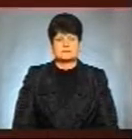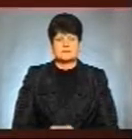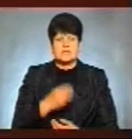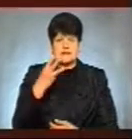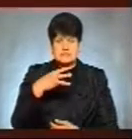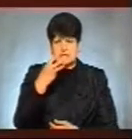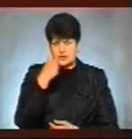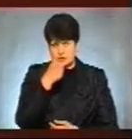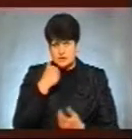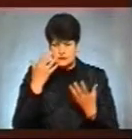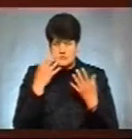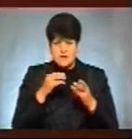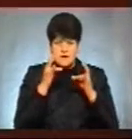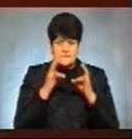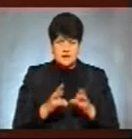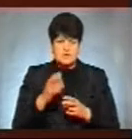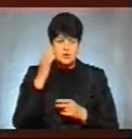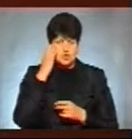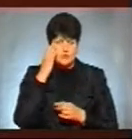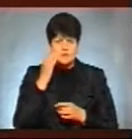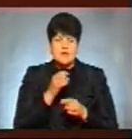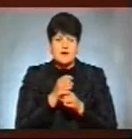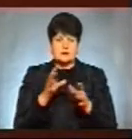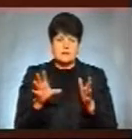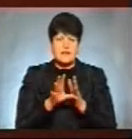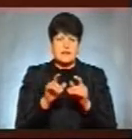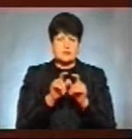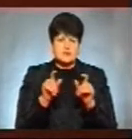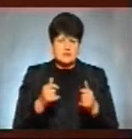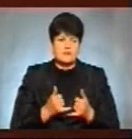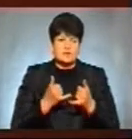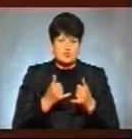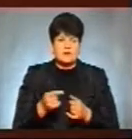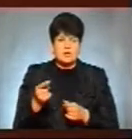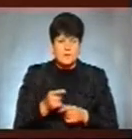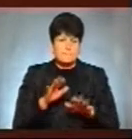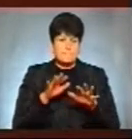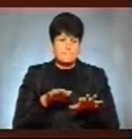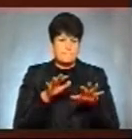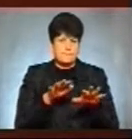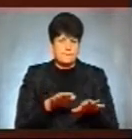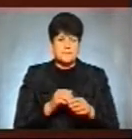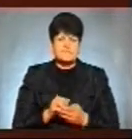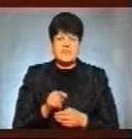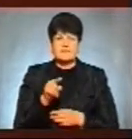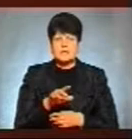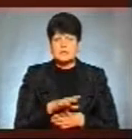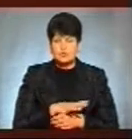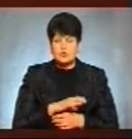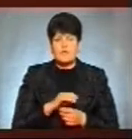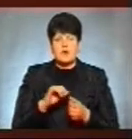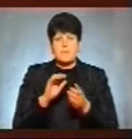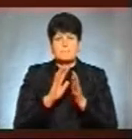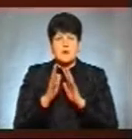Третю річницю з дня аварії на Чорнобильській атомній електростанції вшанували в Тернополі мітингом-реквіємом. Він відбувся в парку